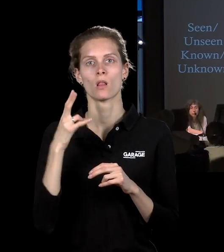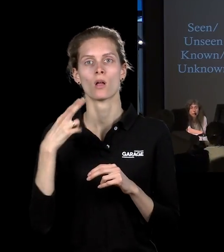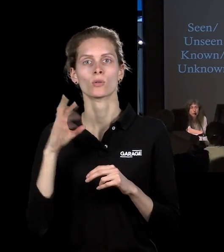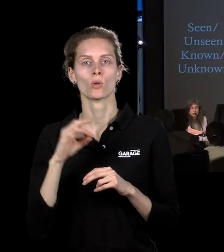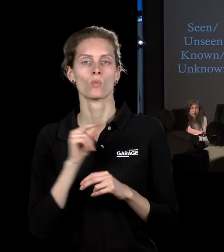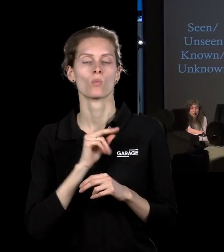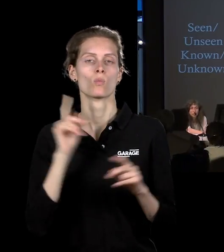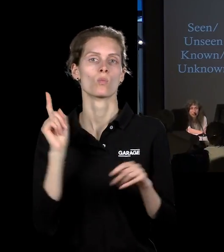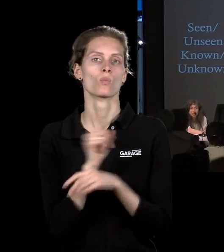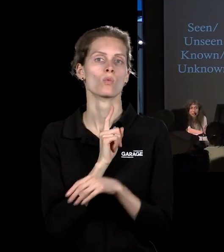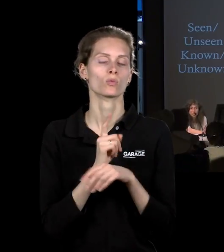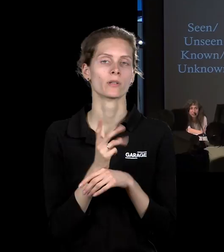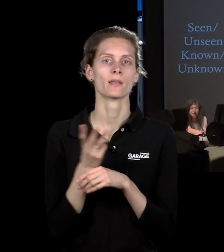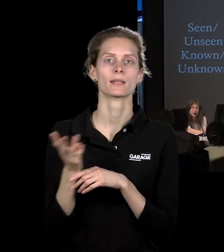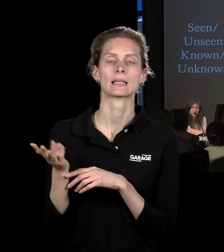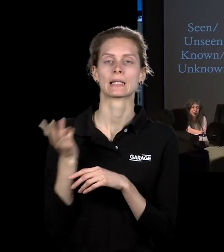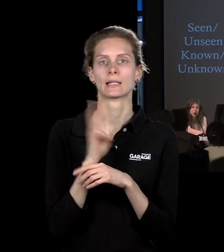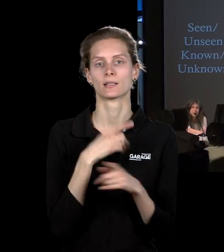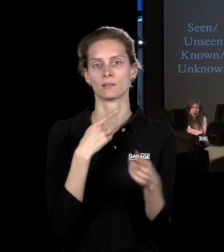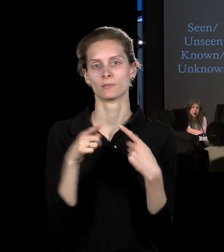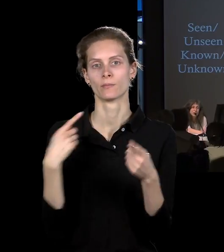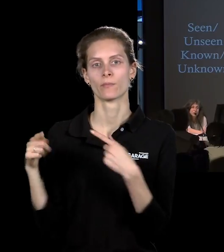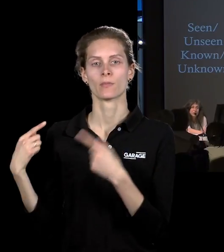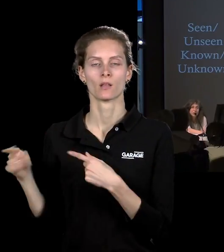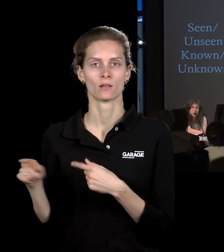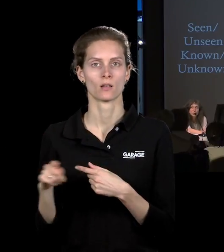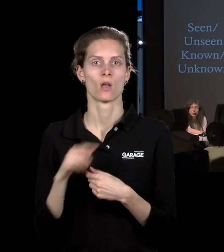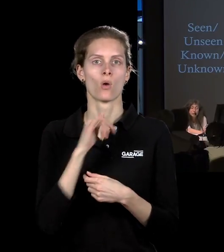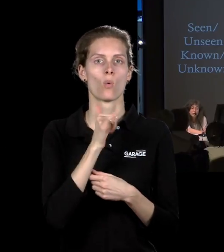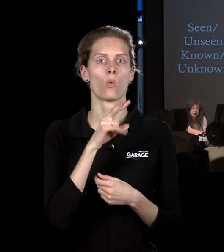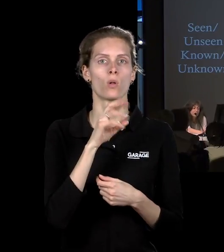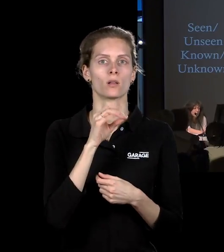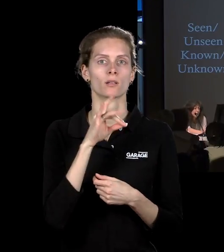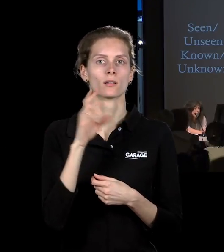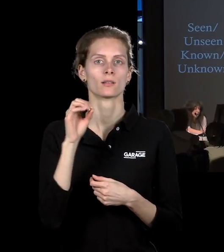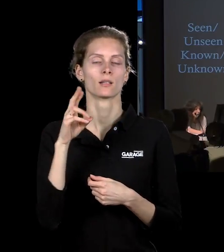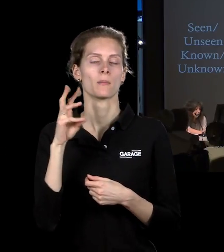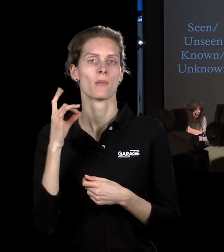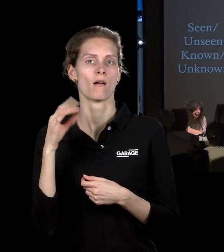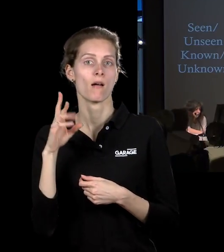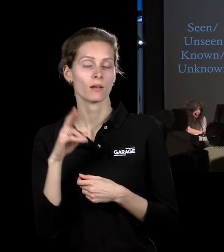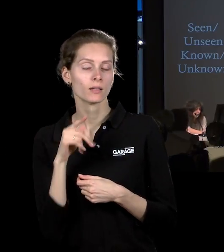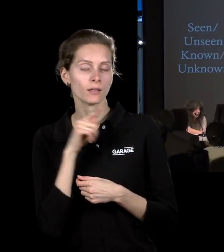работы, в котором одна работа – это инсталляция Олтора де Марии, другая работа – это